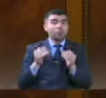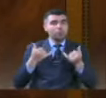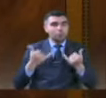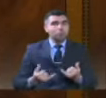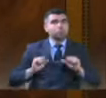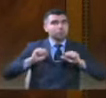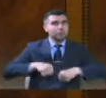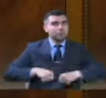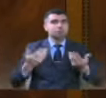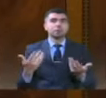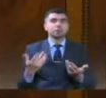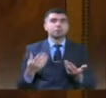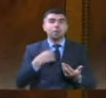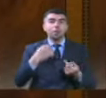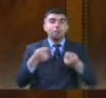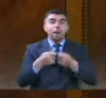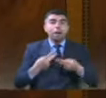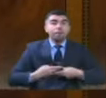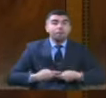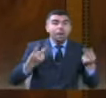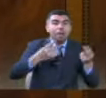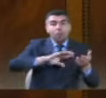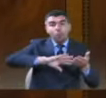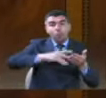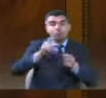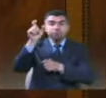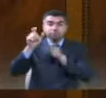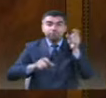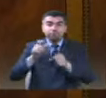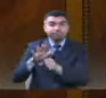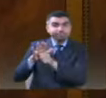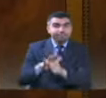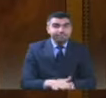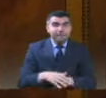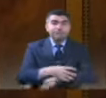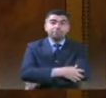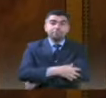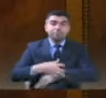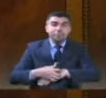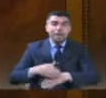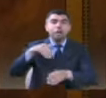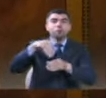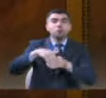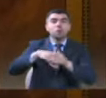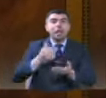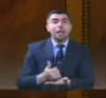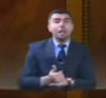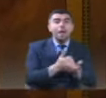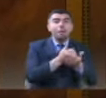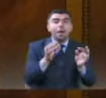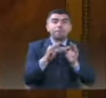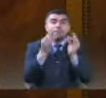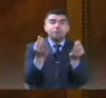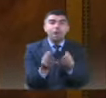الاجتماعية كتعميم التغطية الصحية والاهتمام بالفئات الهشة الأخرى من خلال تفعيل صندوق دعم التماسك الاجتماعي